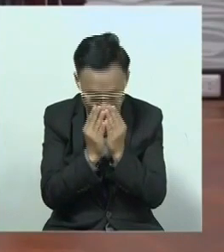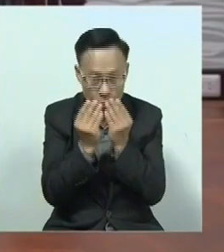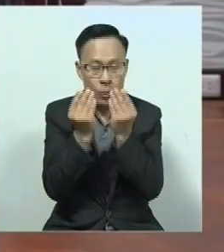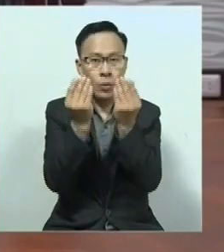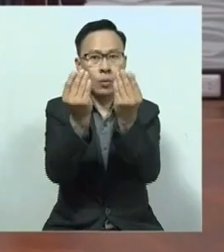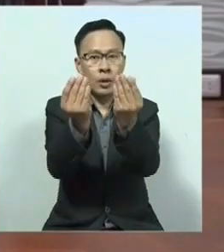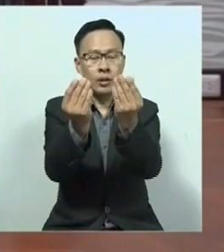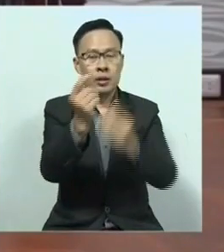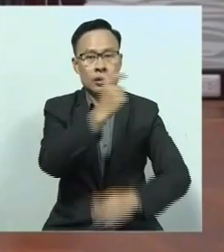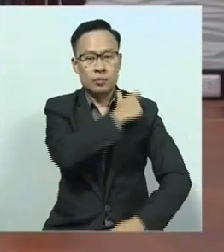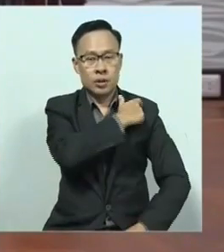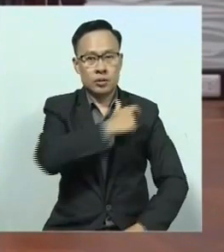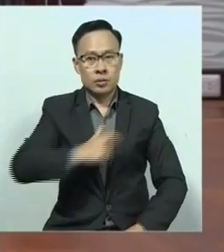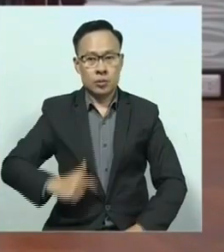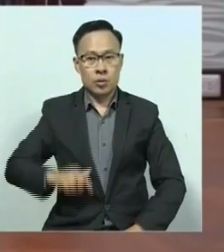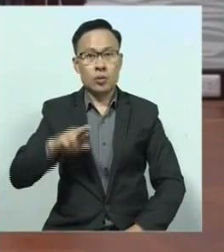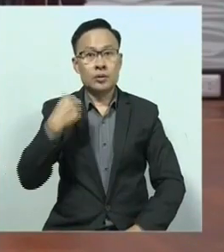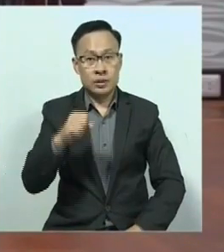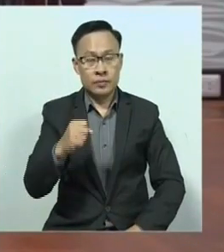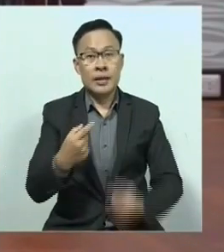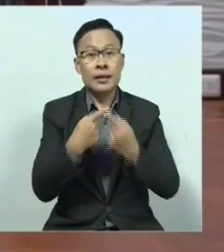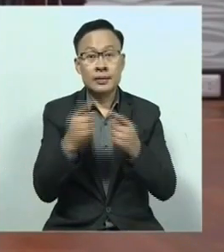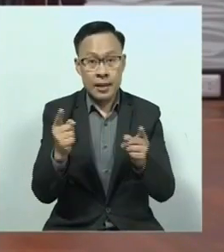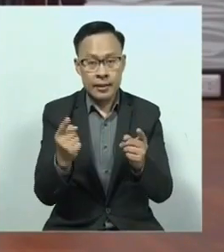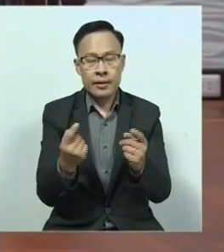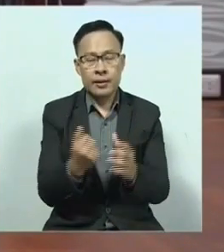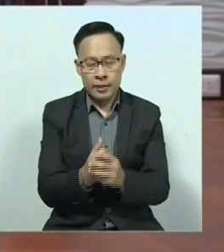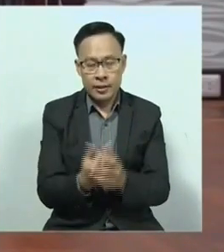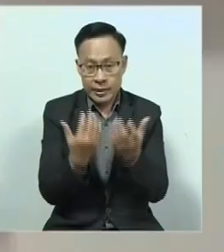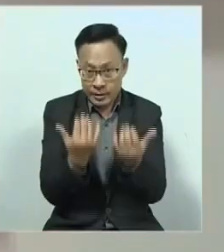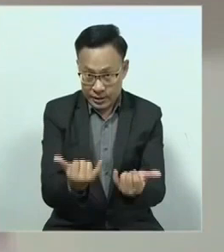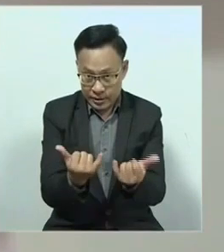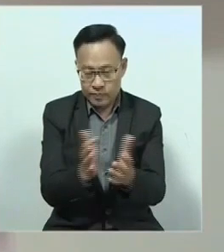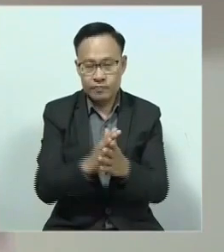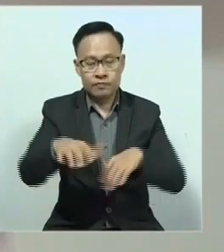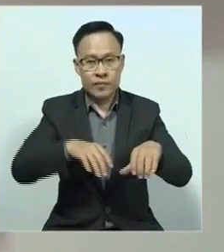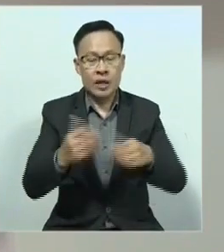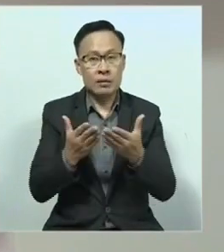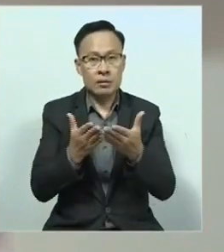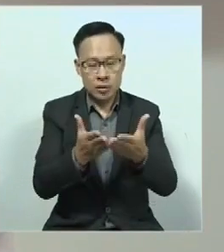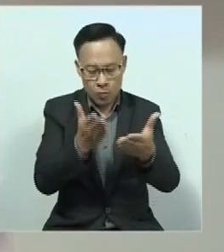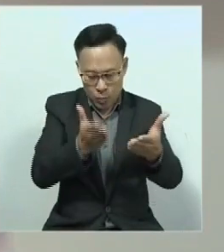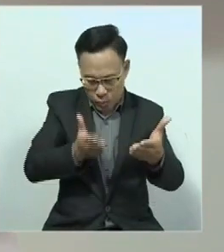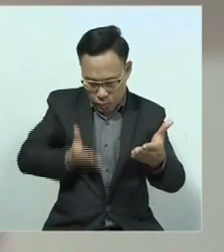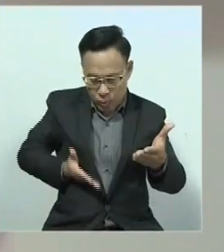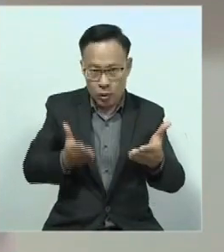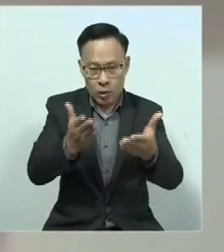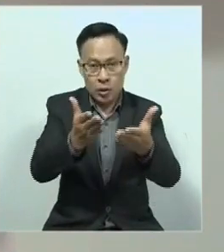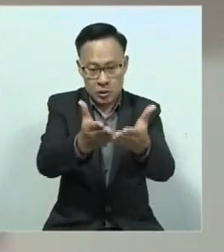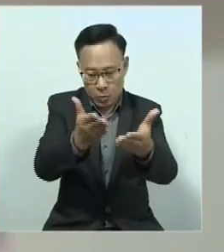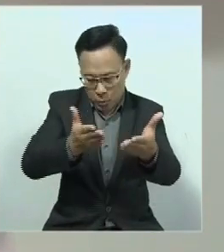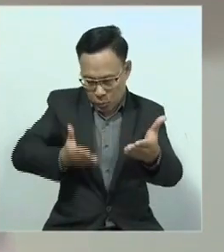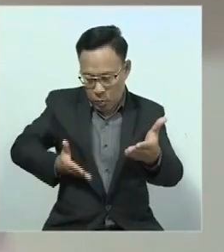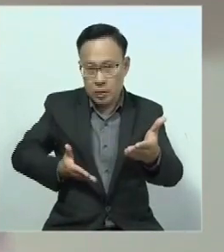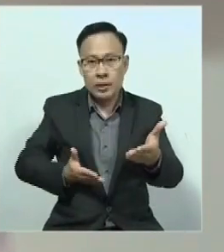และครั้งนี้เนี่ยยิ่งใหญ่กว่าก็คือได้รับมอบหมายให้จัดขบวนพยาตาทางชลมารค